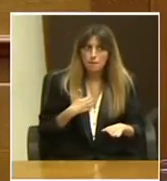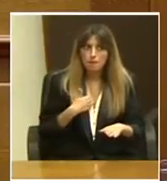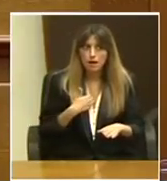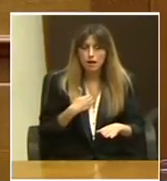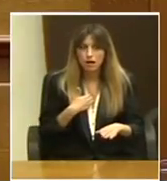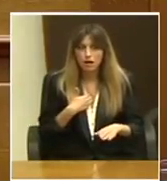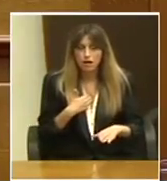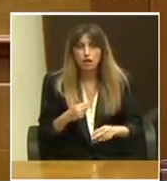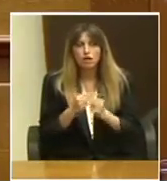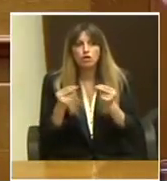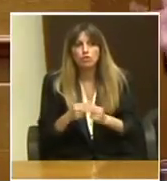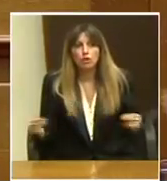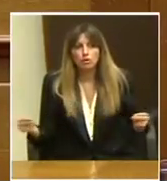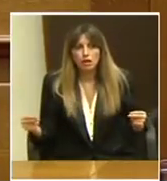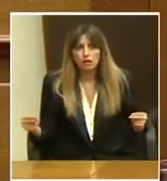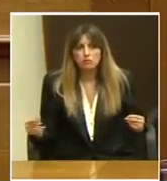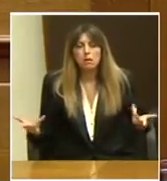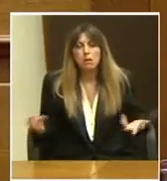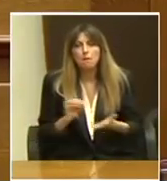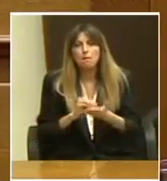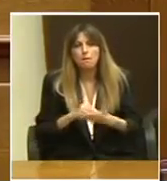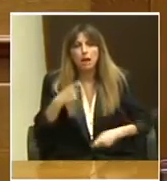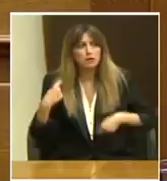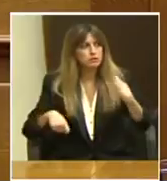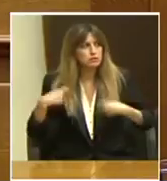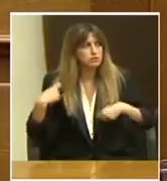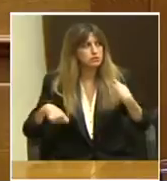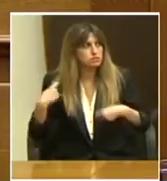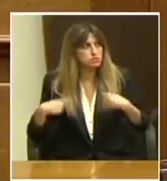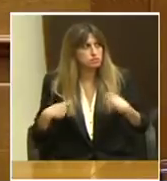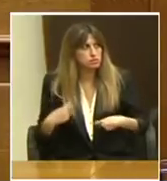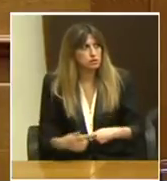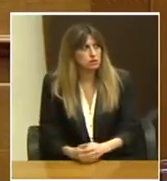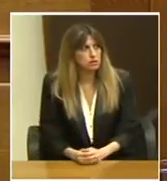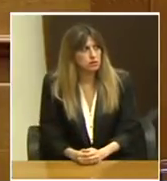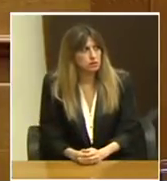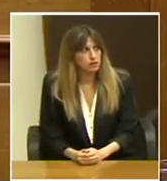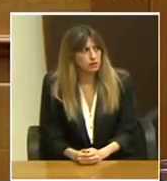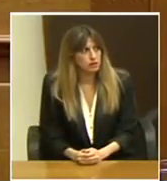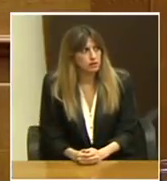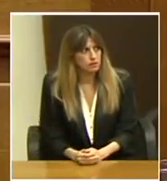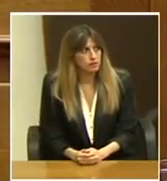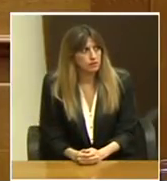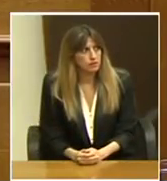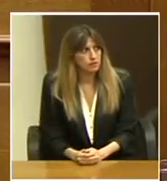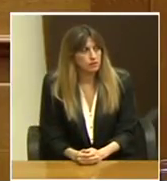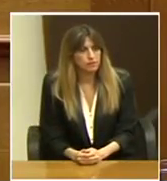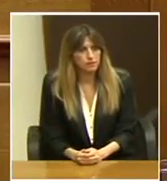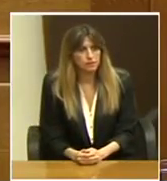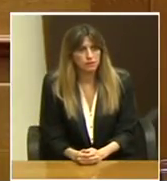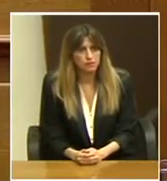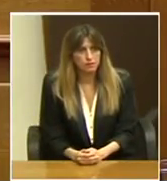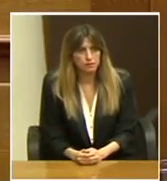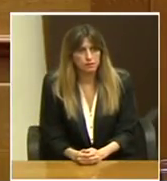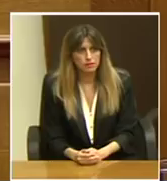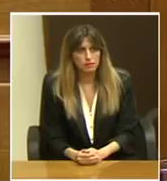πείτε μπράβο ρε Τσίπρα και η κυβέρνησή σου, μπράβο ΣΥΡΙΖΑ και ΑΝΕΛ που καταφέρατε να κατεβάσετε όλα αυτά τα λυτρωτικά μέσα από τα